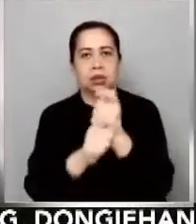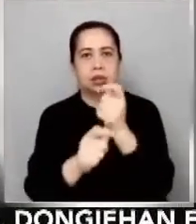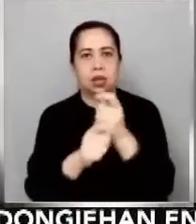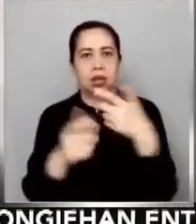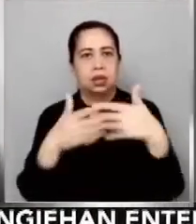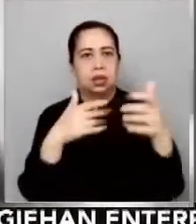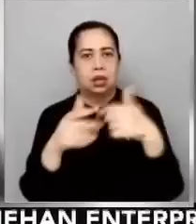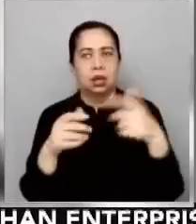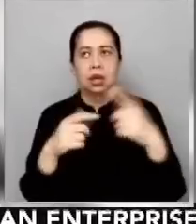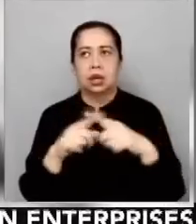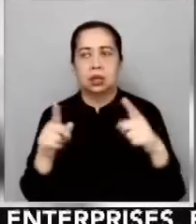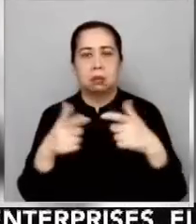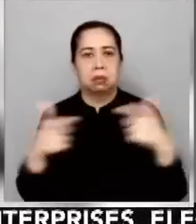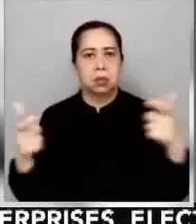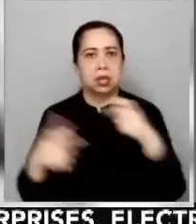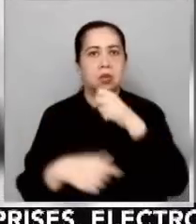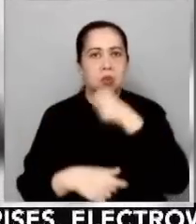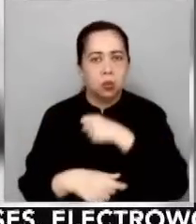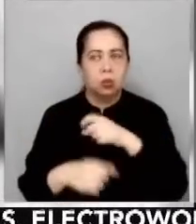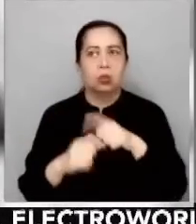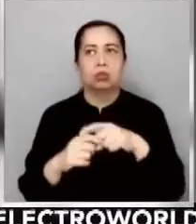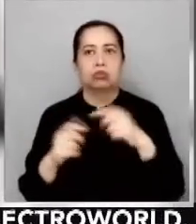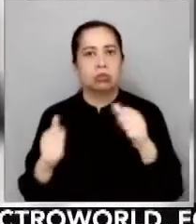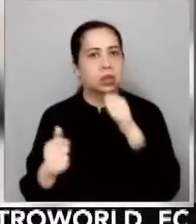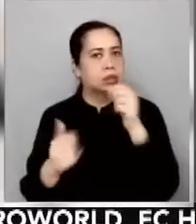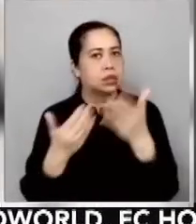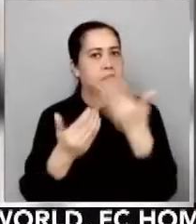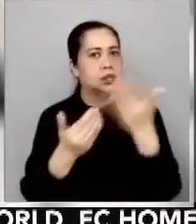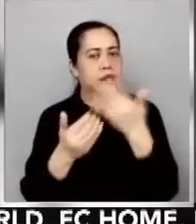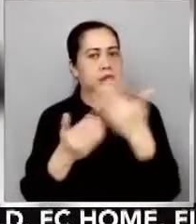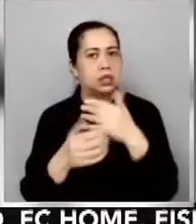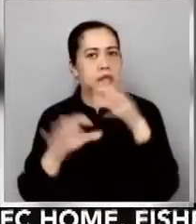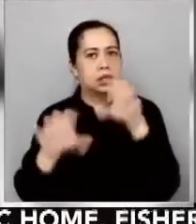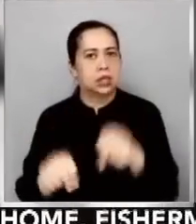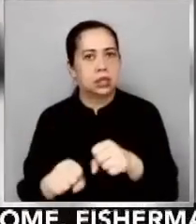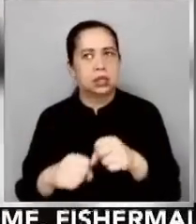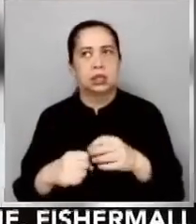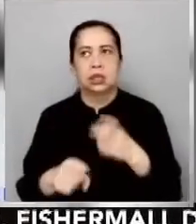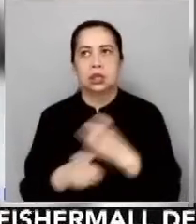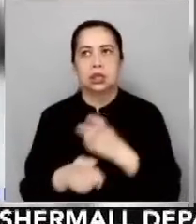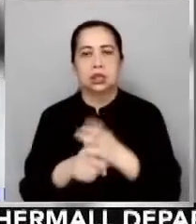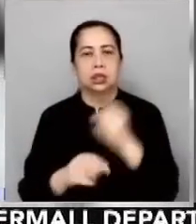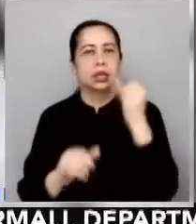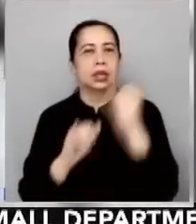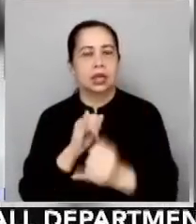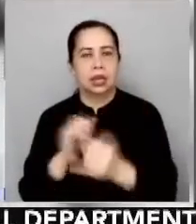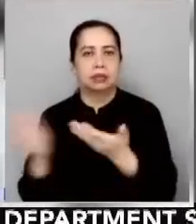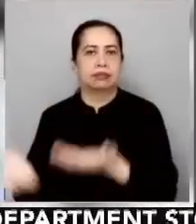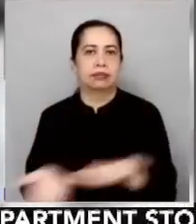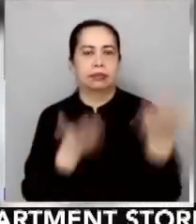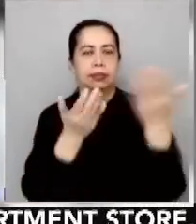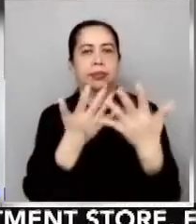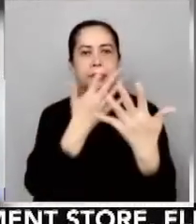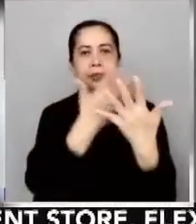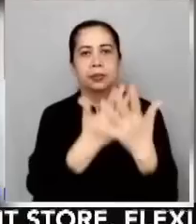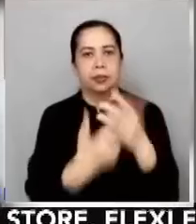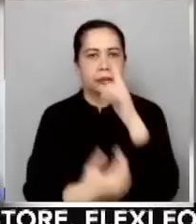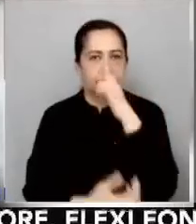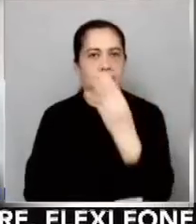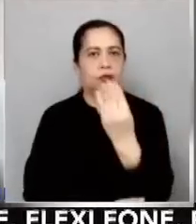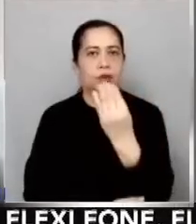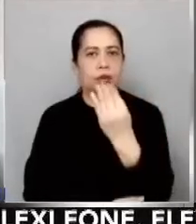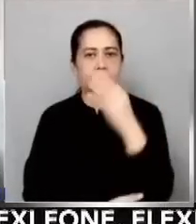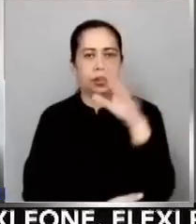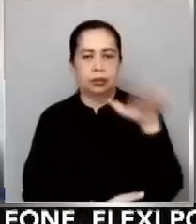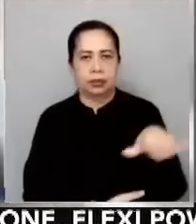sa laki at edad, hindi naging madali ang paghuli sa bata. Sa huli, sa presinto ang bagsak ng 14 anyos na bata ang